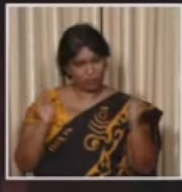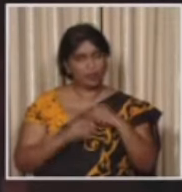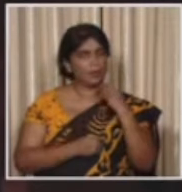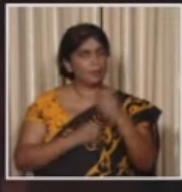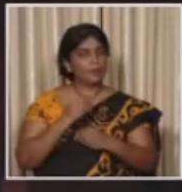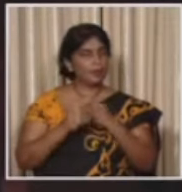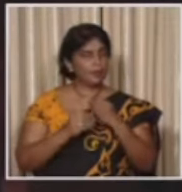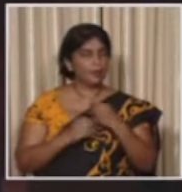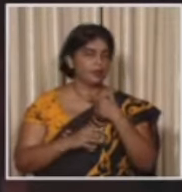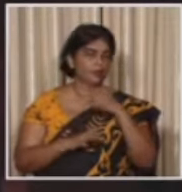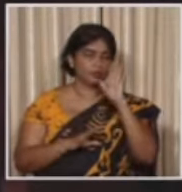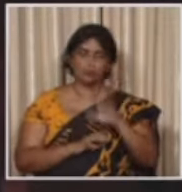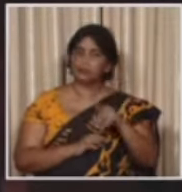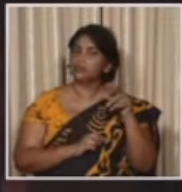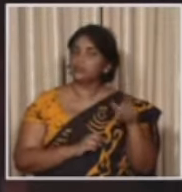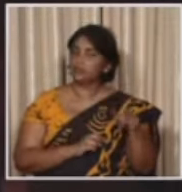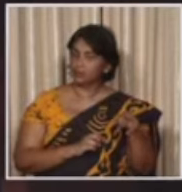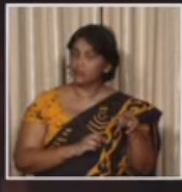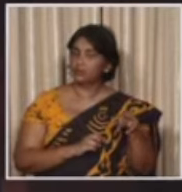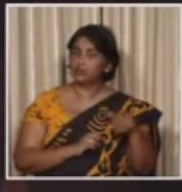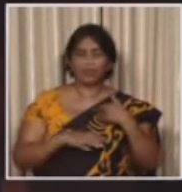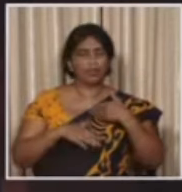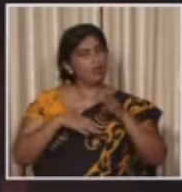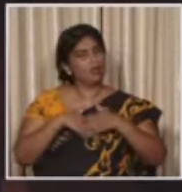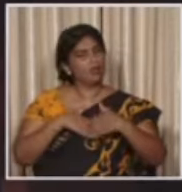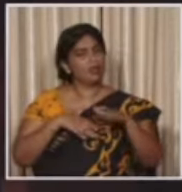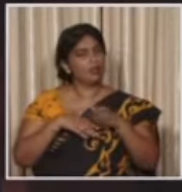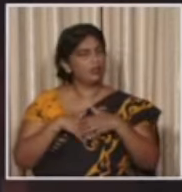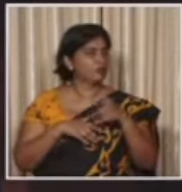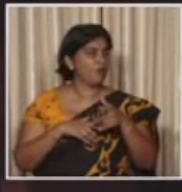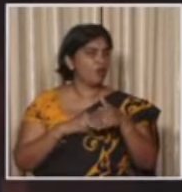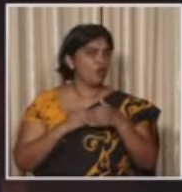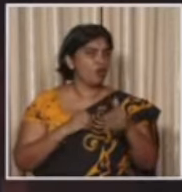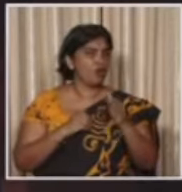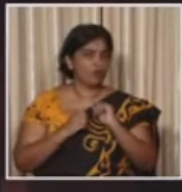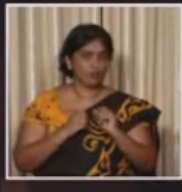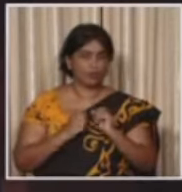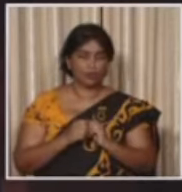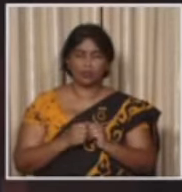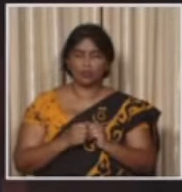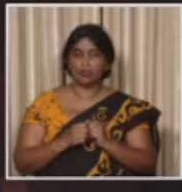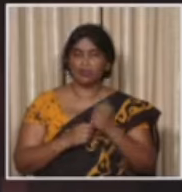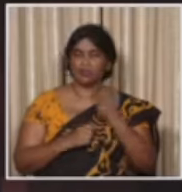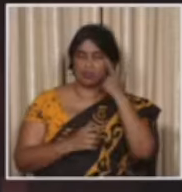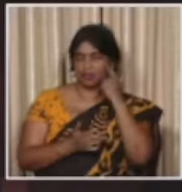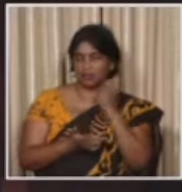පරිමාණයේ කර්මාන්තකරුවන් මුහුණ දෙන අභියෝග, විඳින දුක,